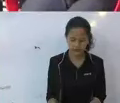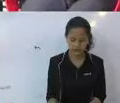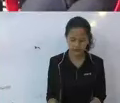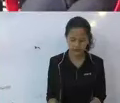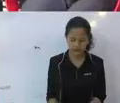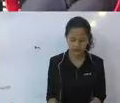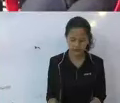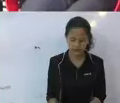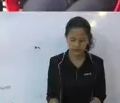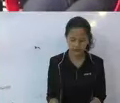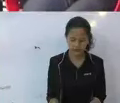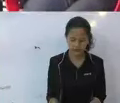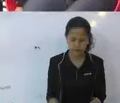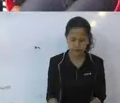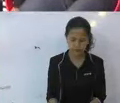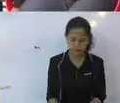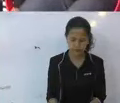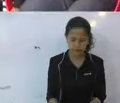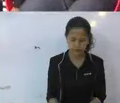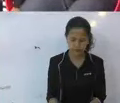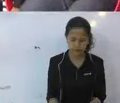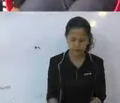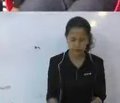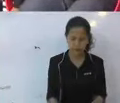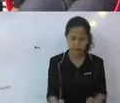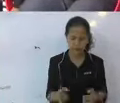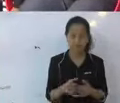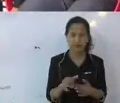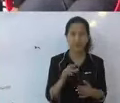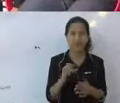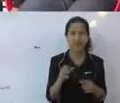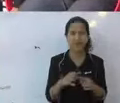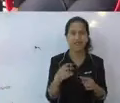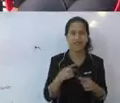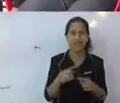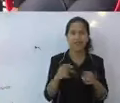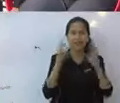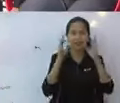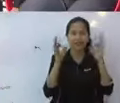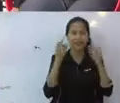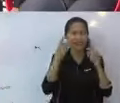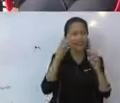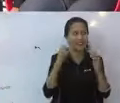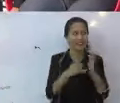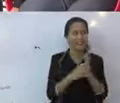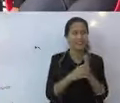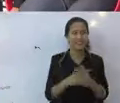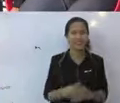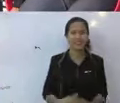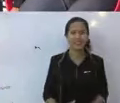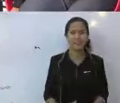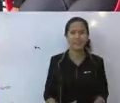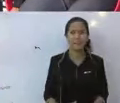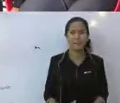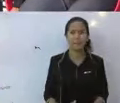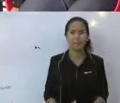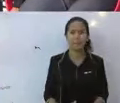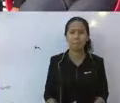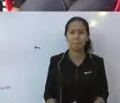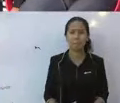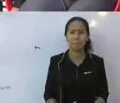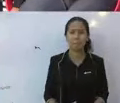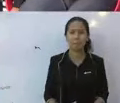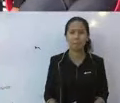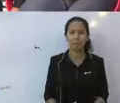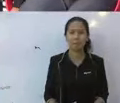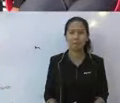pagkabawasan yung timbang, pwede naman. Meron namang specific diet for kids eh. May specific, oh, tama. Siguro babawasan mo ma'am